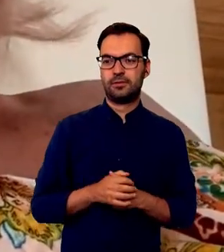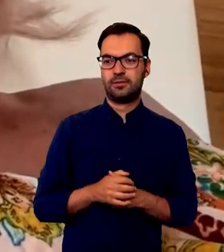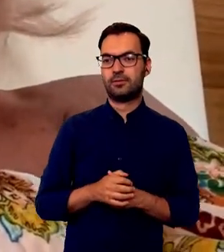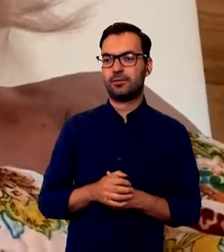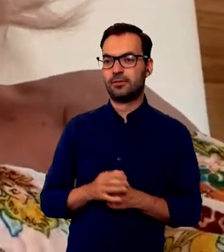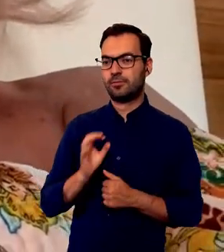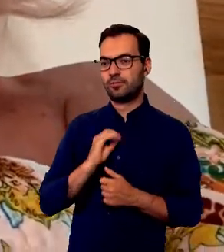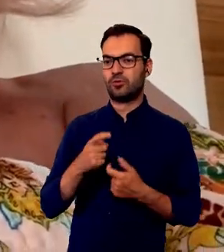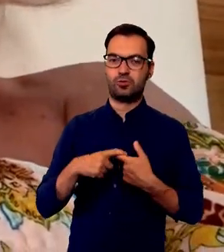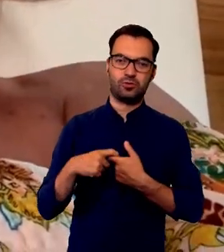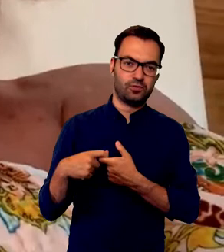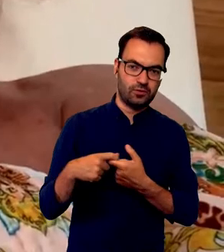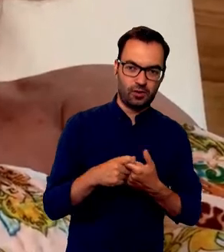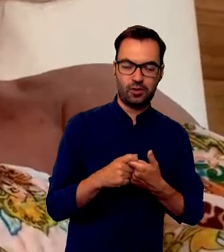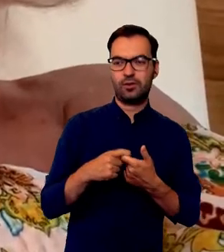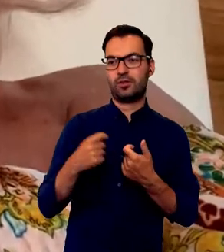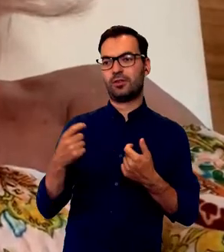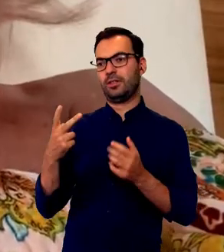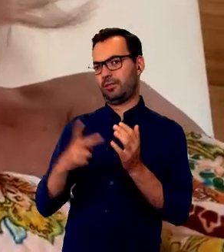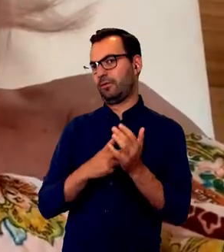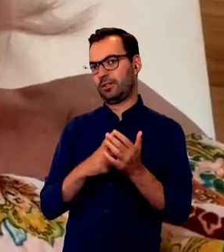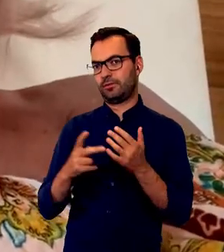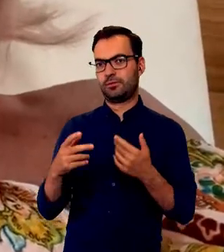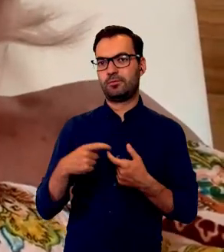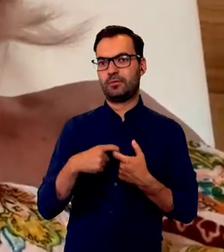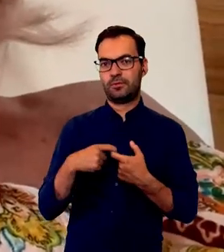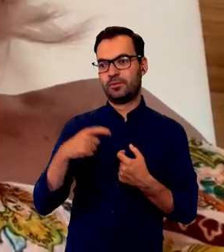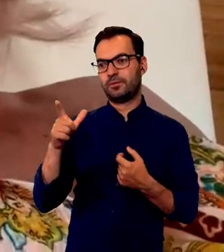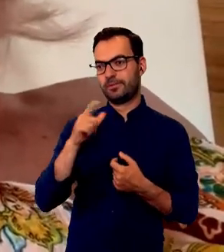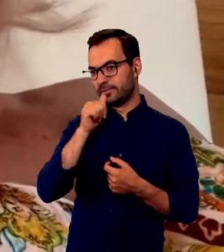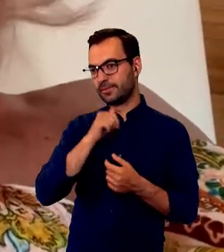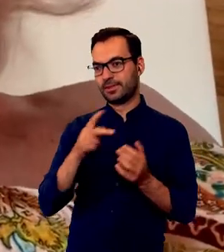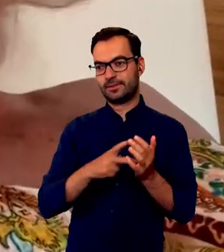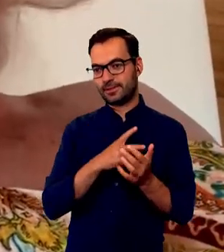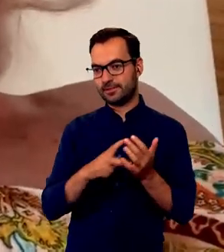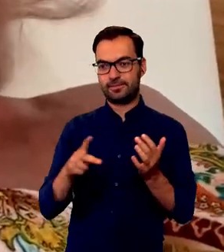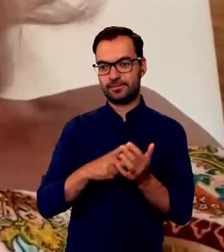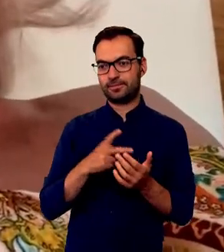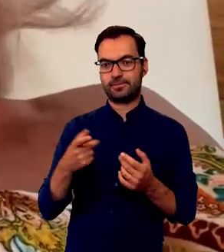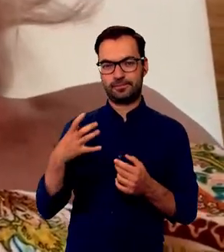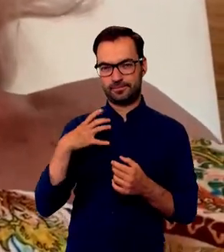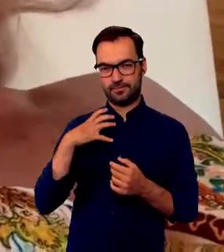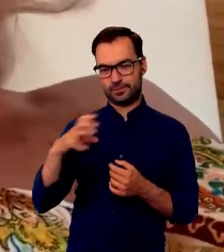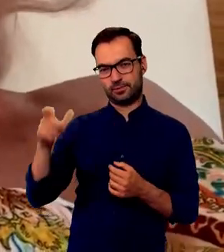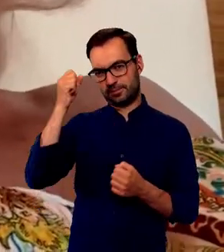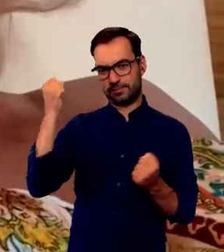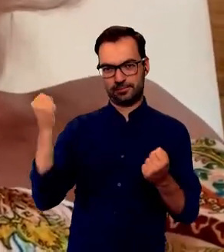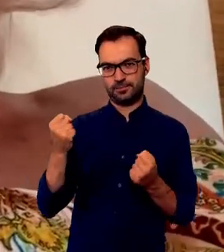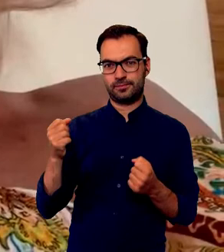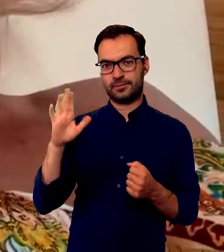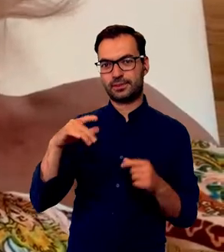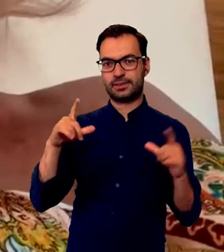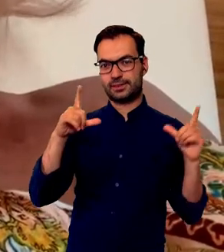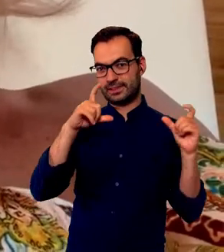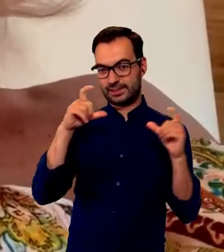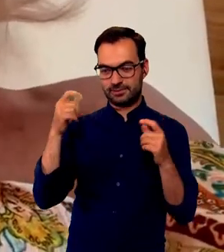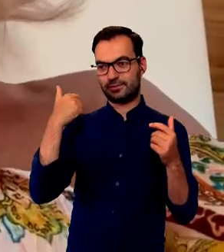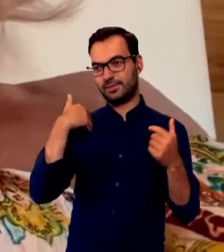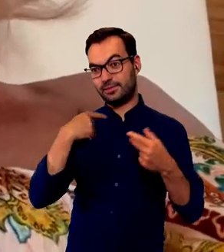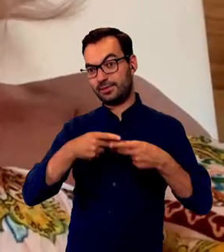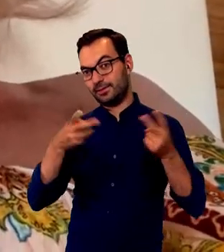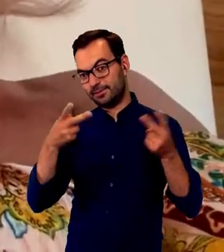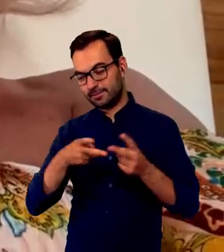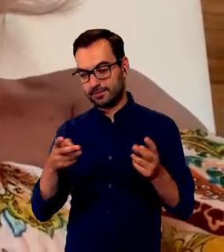mój związek, zresztą dwukrotny, bo dwa razy próbowaliśmy z bardzo, bardzo zamożnym człowiekiem, nawet zdjęcia się pojawiały,